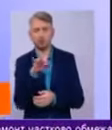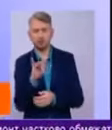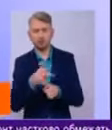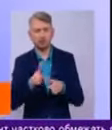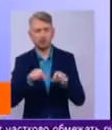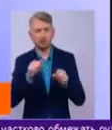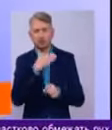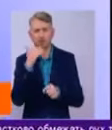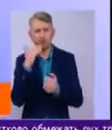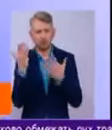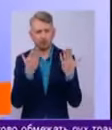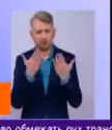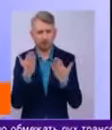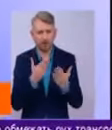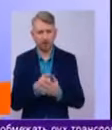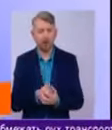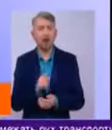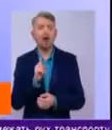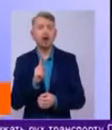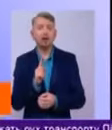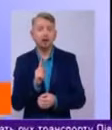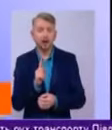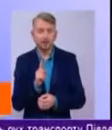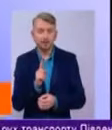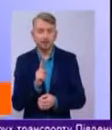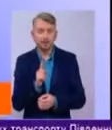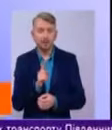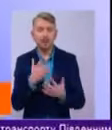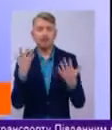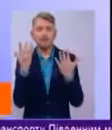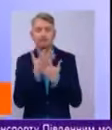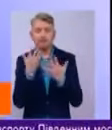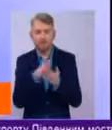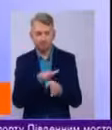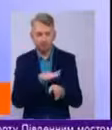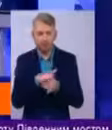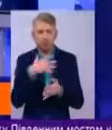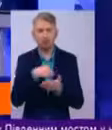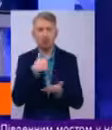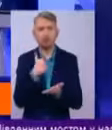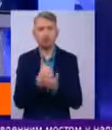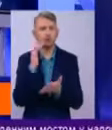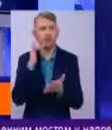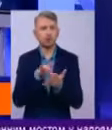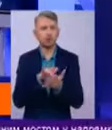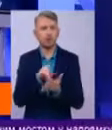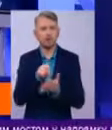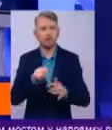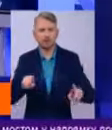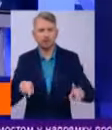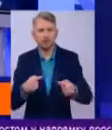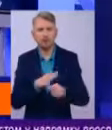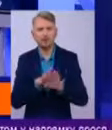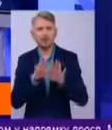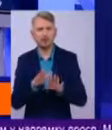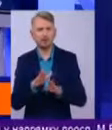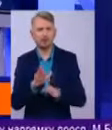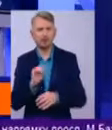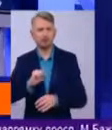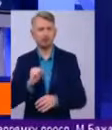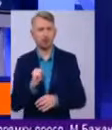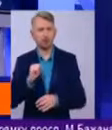багато почитати. Але менше з тим, фільм виконав свою головну мету. Він створив не тільки там в